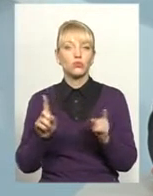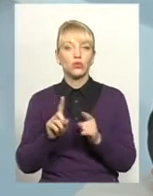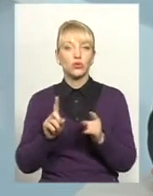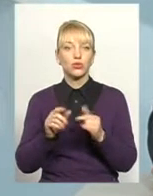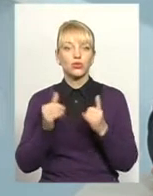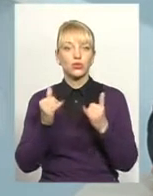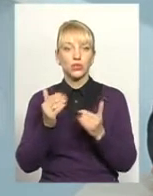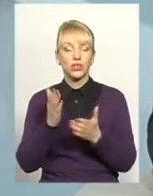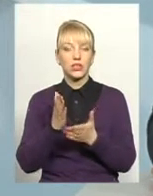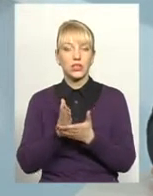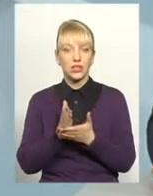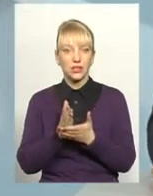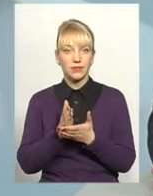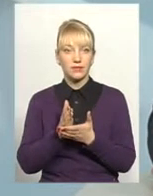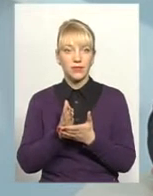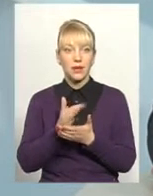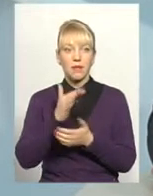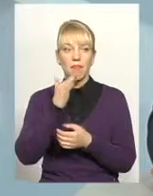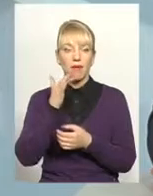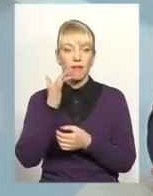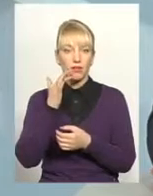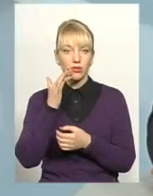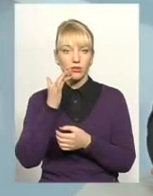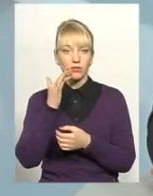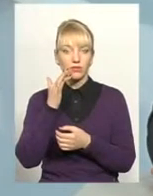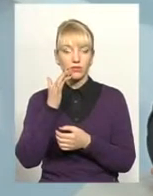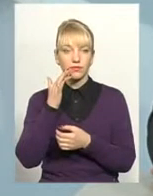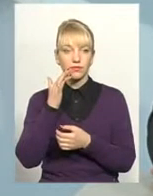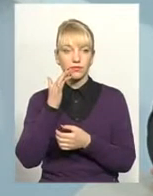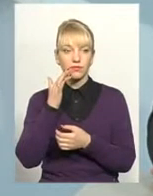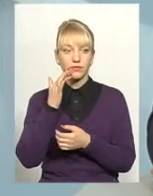є багато